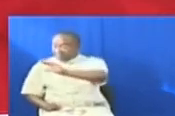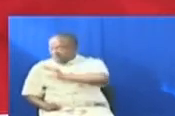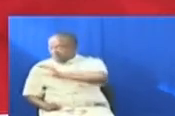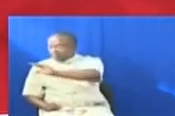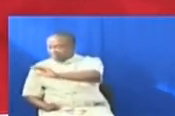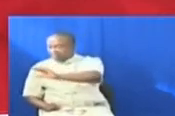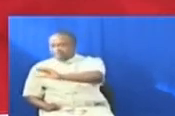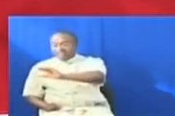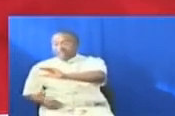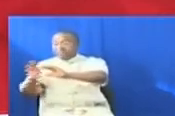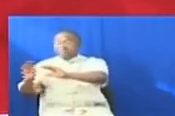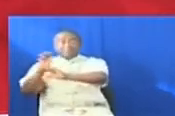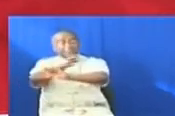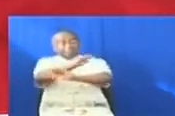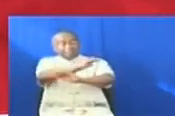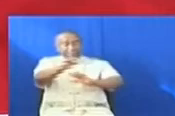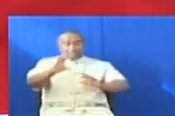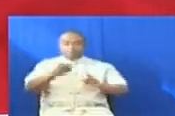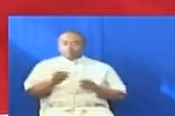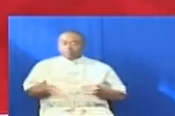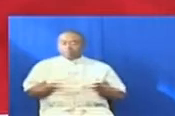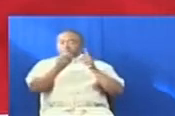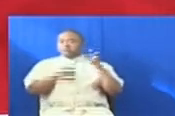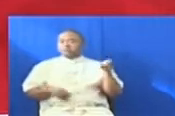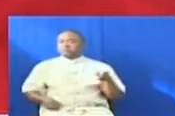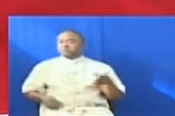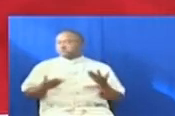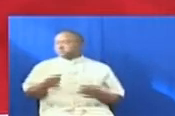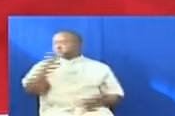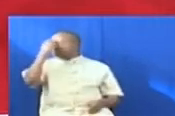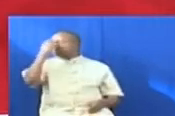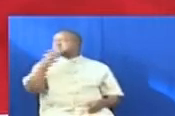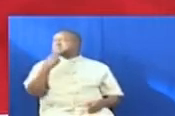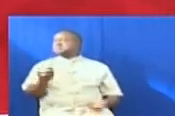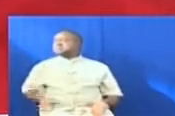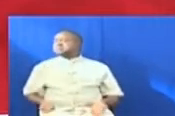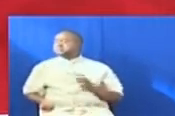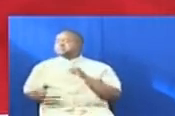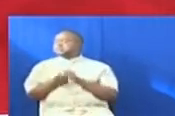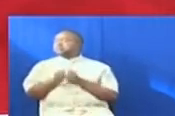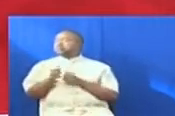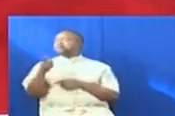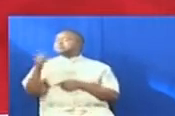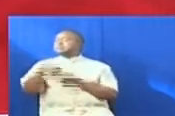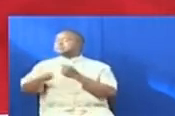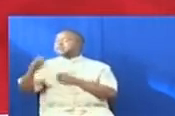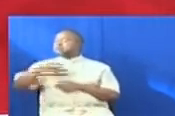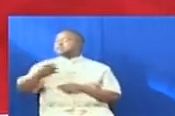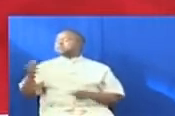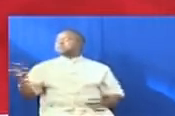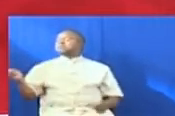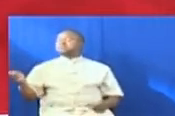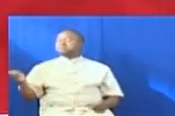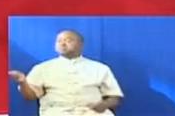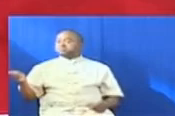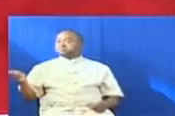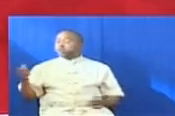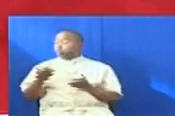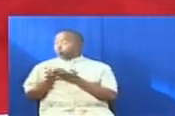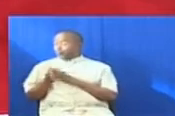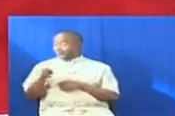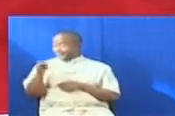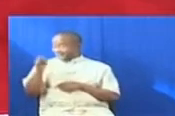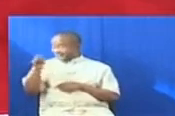157 hazikupelekewa hizo fedha. Sasa tunajaribu kuangalia kuna tatizo gani kwenye Wizara ya Fedha. Ni kwa nini hizo